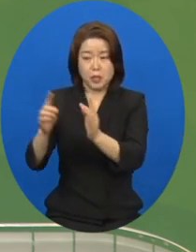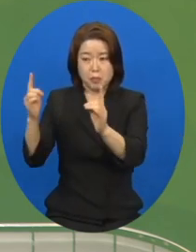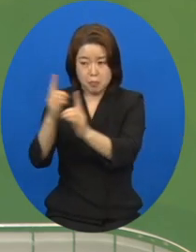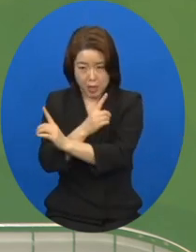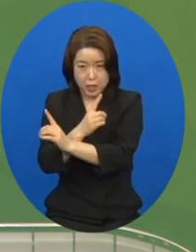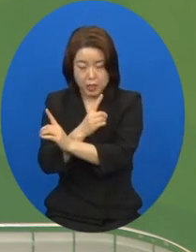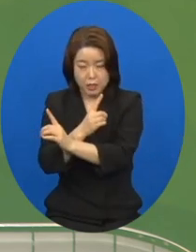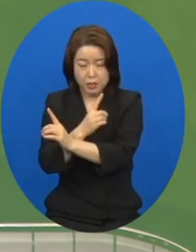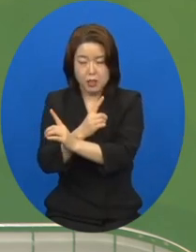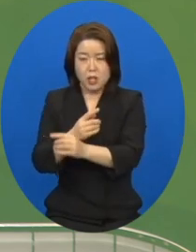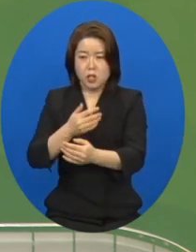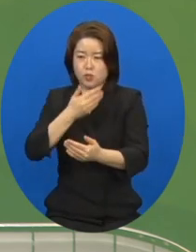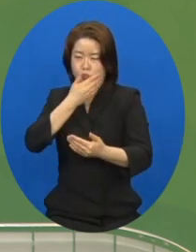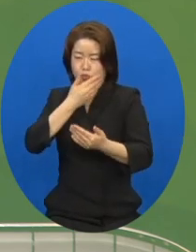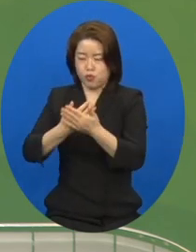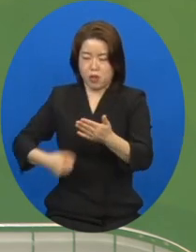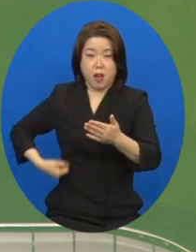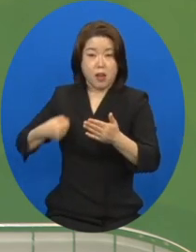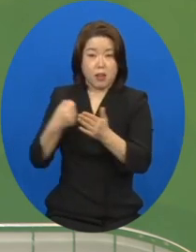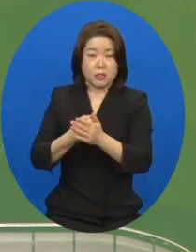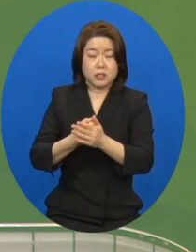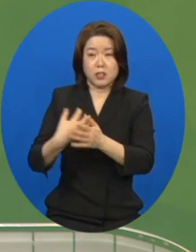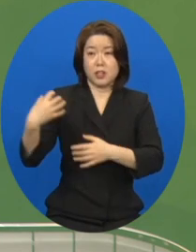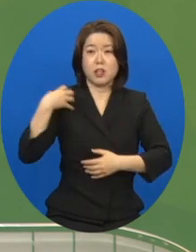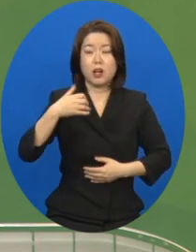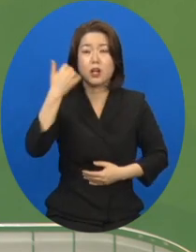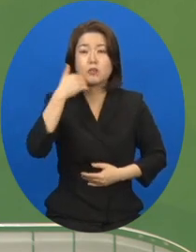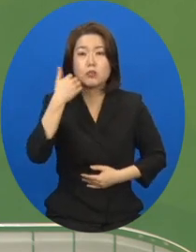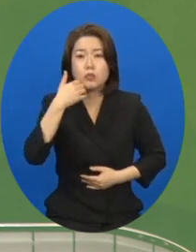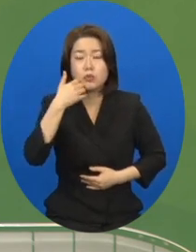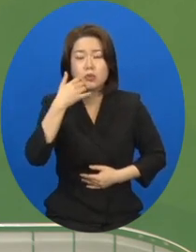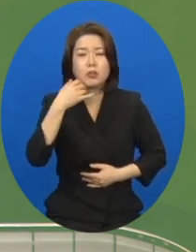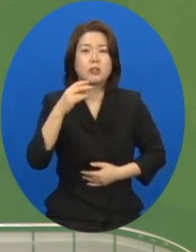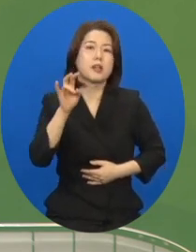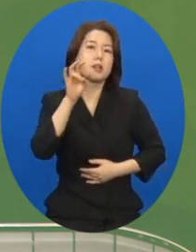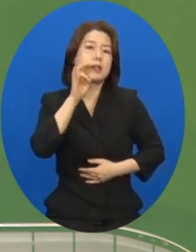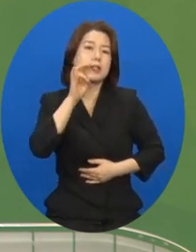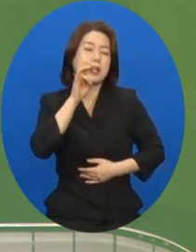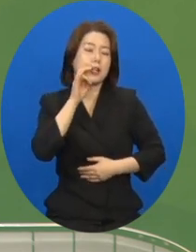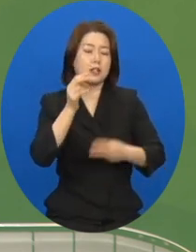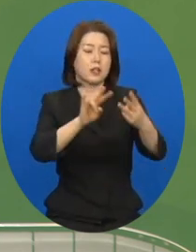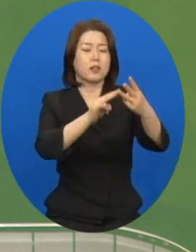결정적인 역할을 한 분이 누구냐? 창녀 라합입니다.